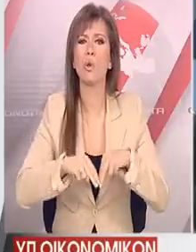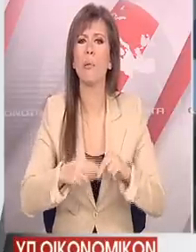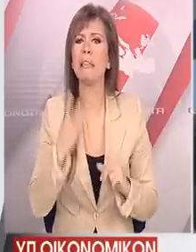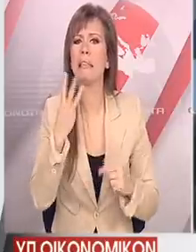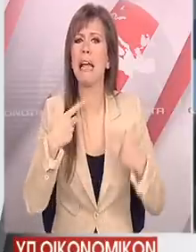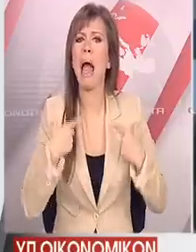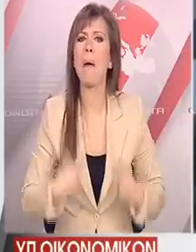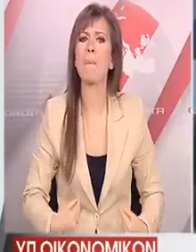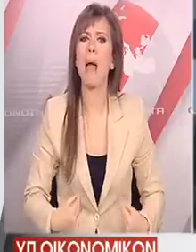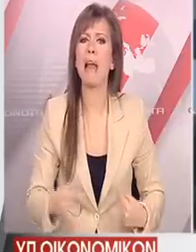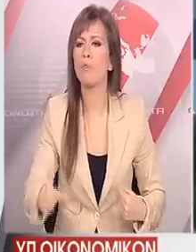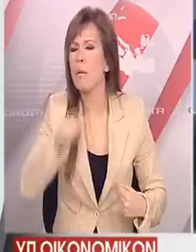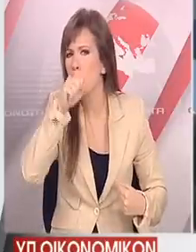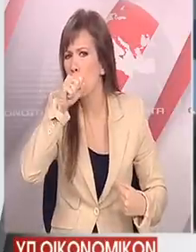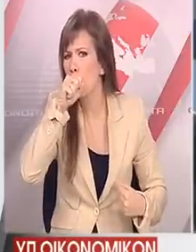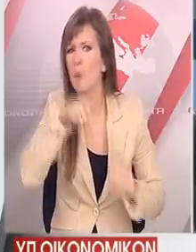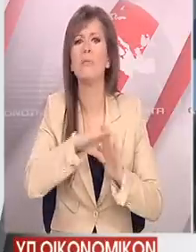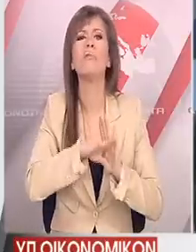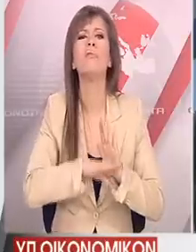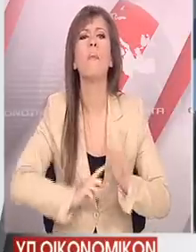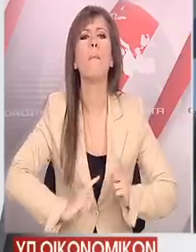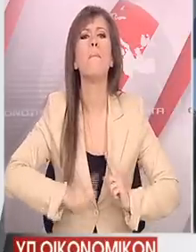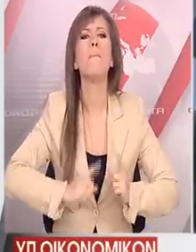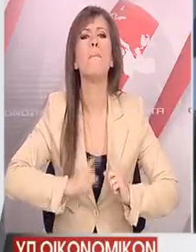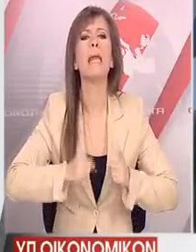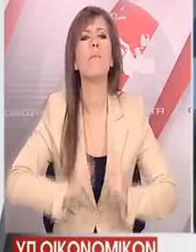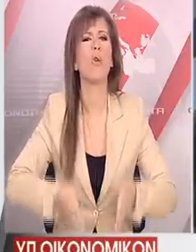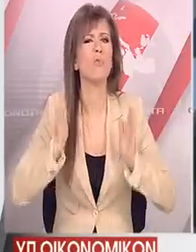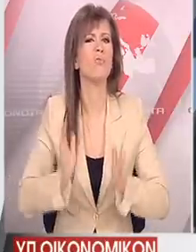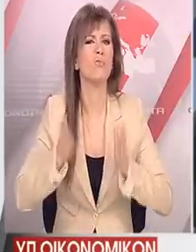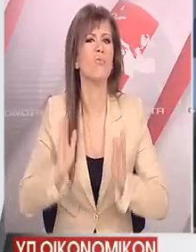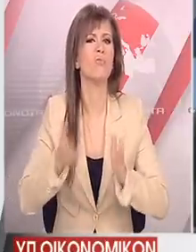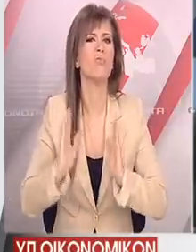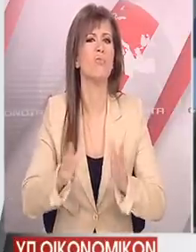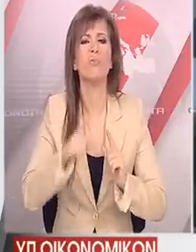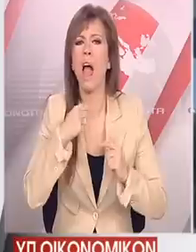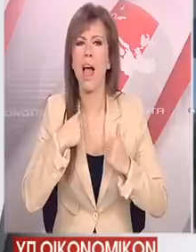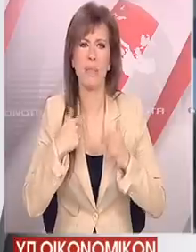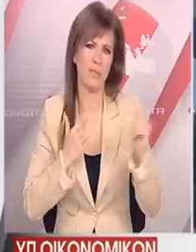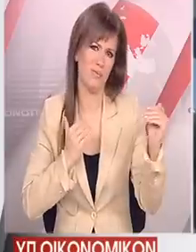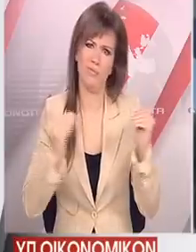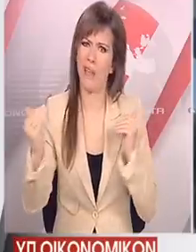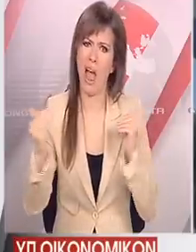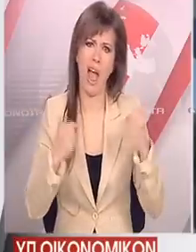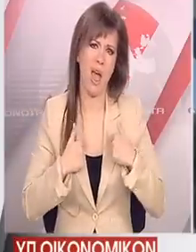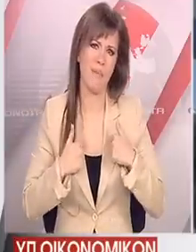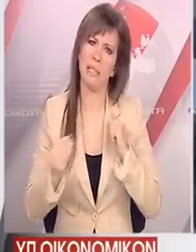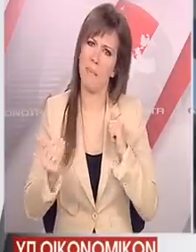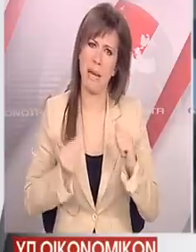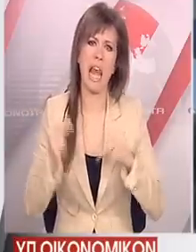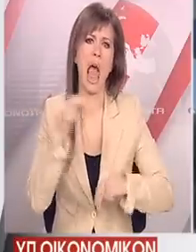η οποία είναι ενταγμένη στο πρόγραμμα αυτού του προγράμματος του οποίου τη λογική η κυβέρνησή μας έχει